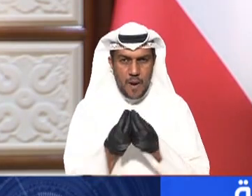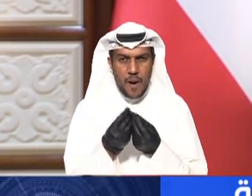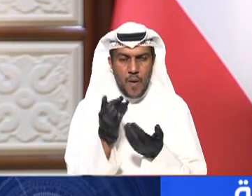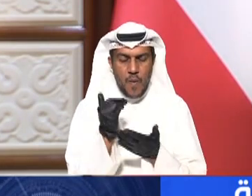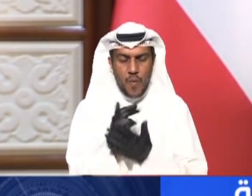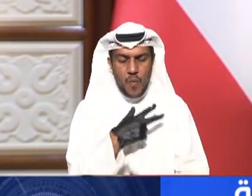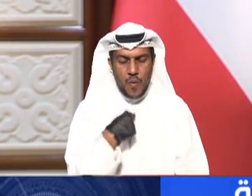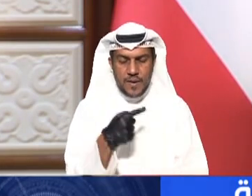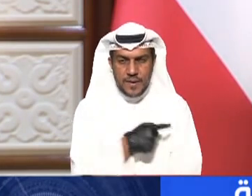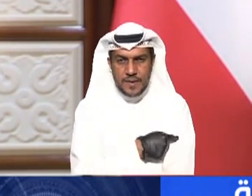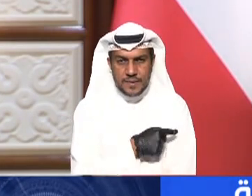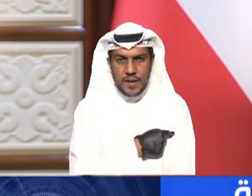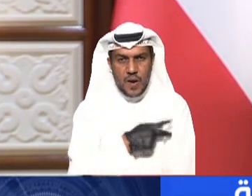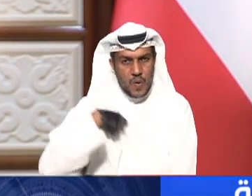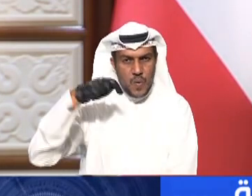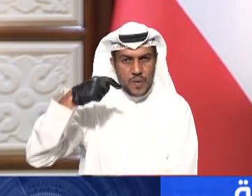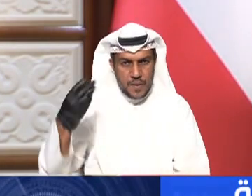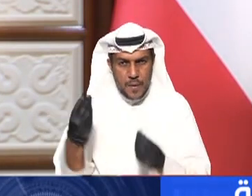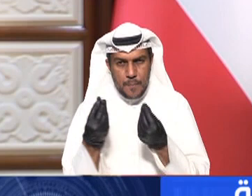بحضور الوزير،